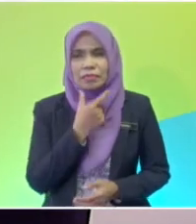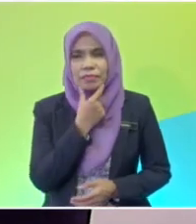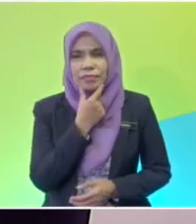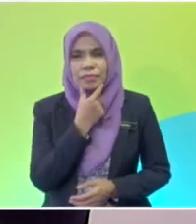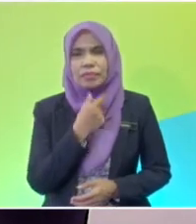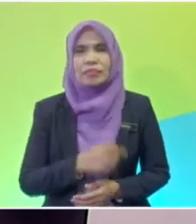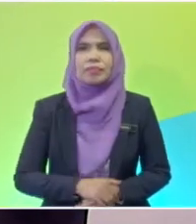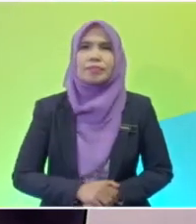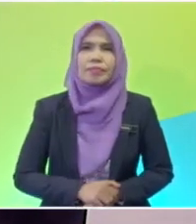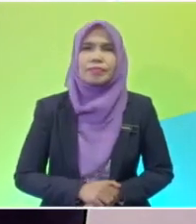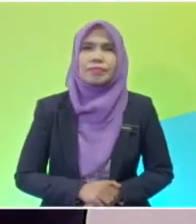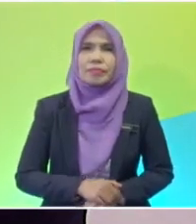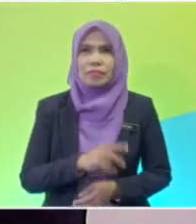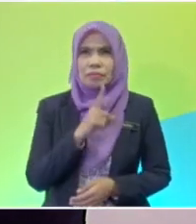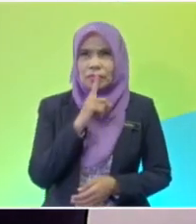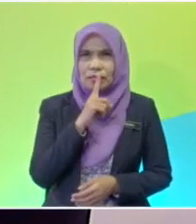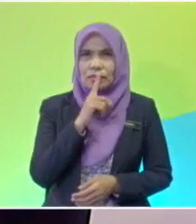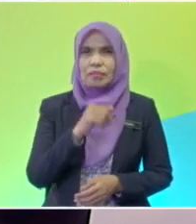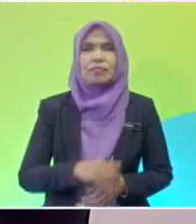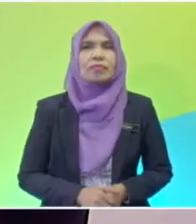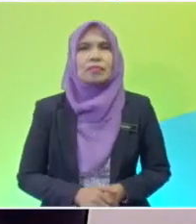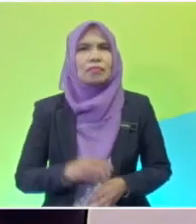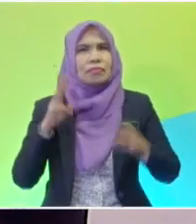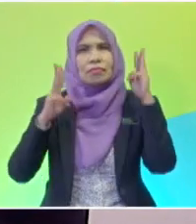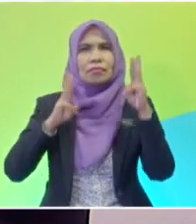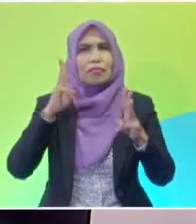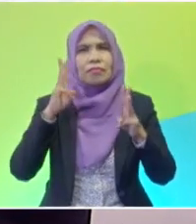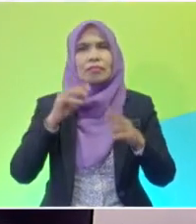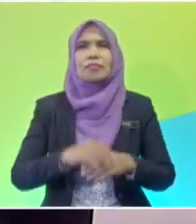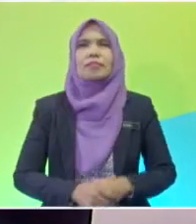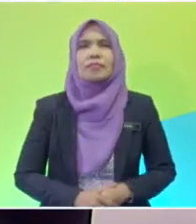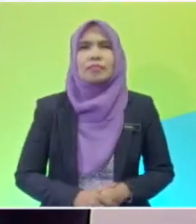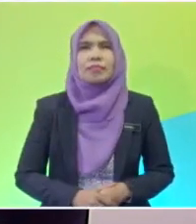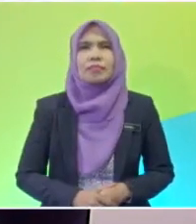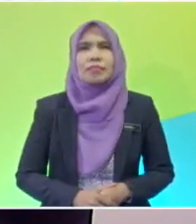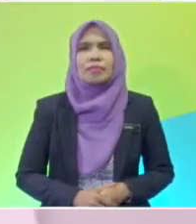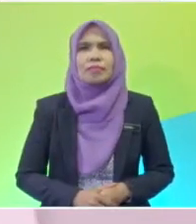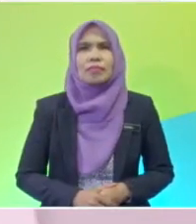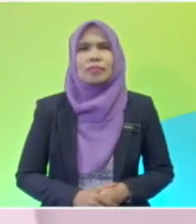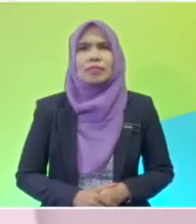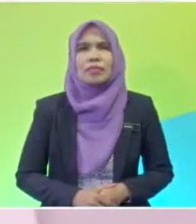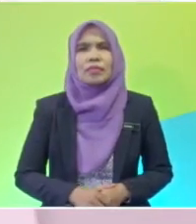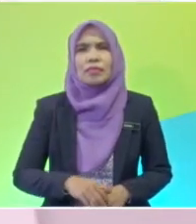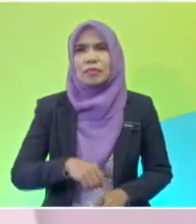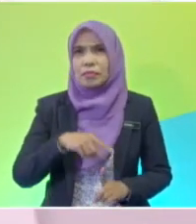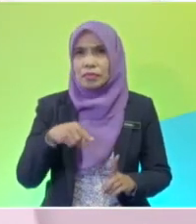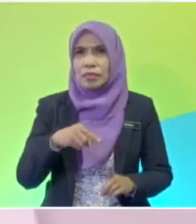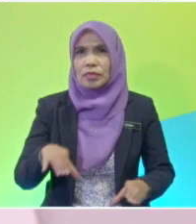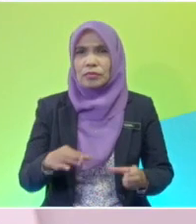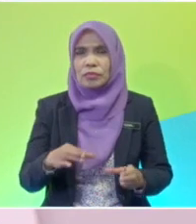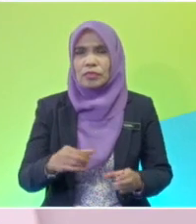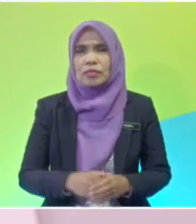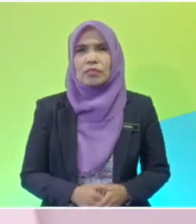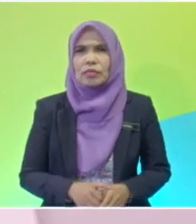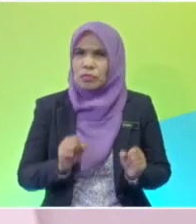apa tuh mereka sering merasa bimbang buat sesuatu dia boleh nih kalau aku buka kalau